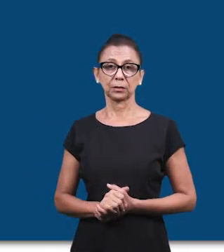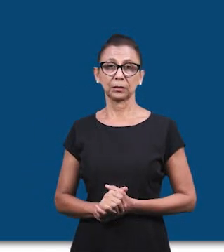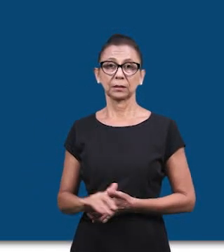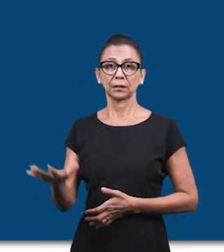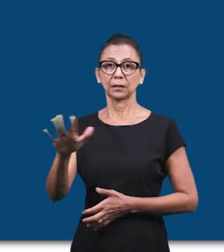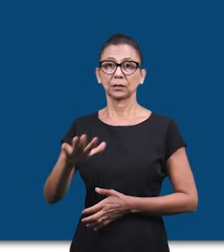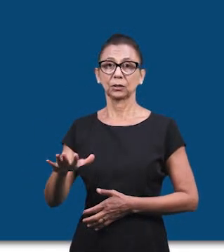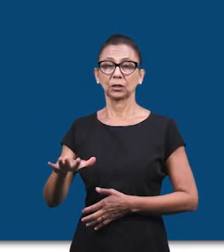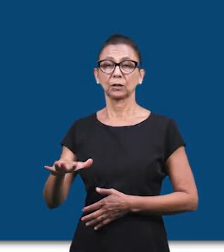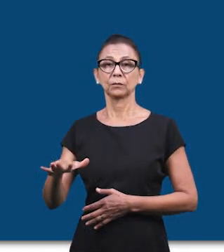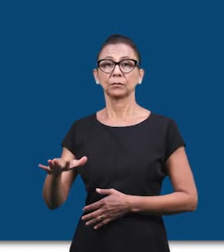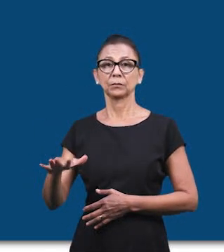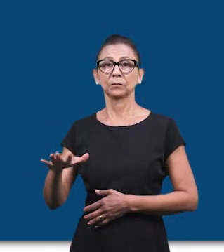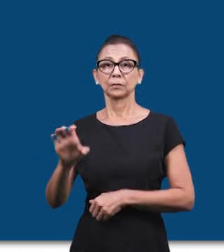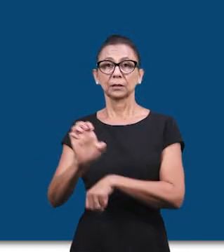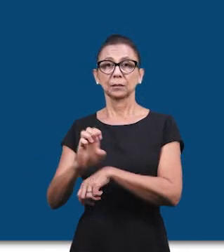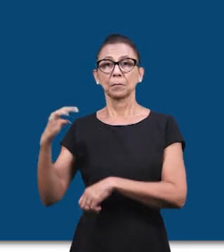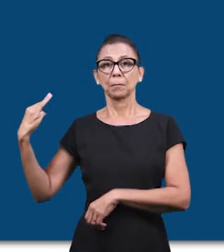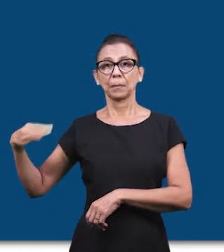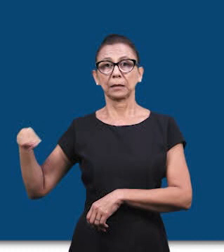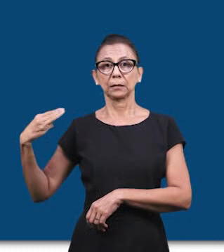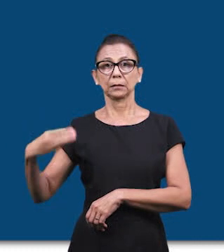баранину штатам марони